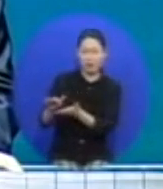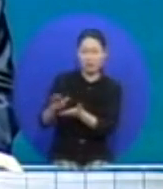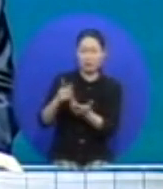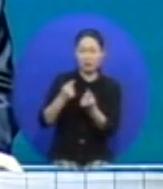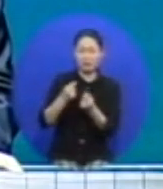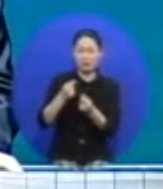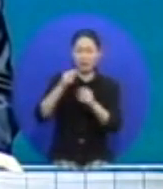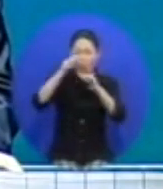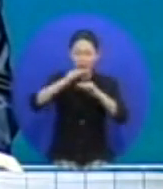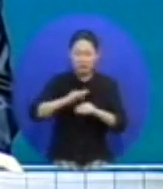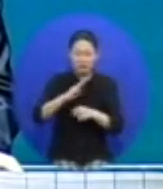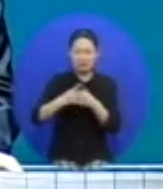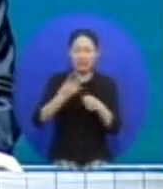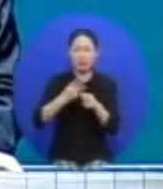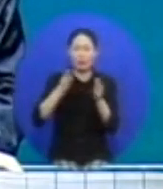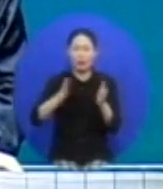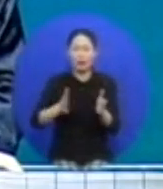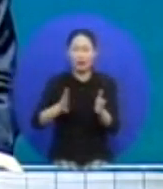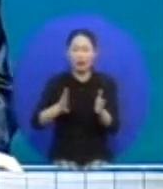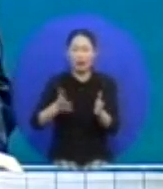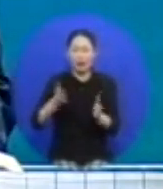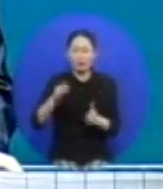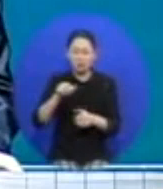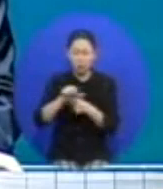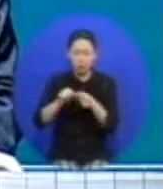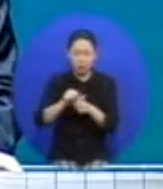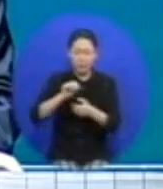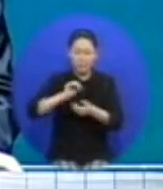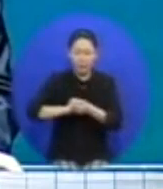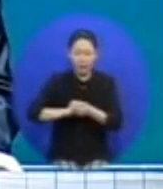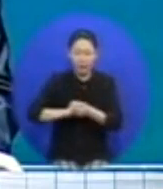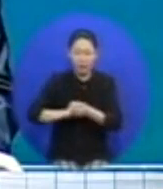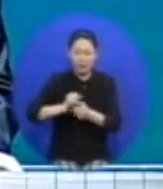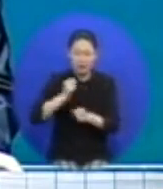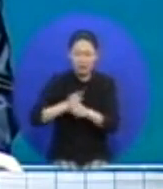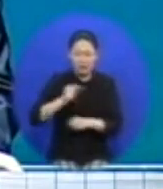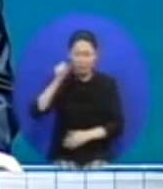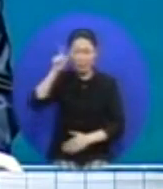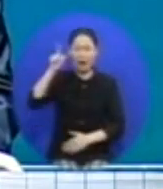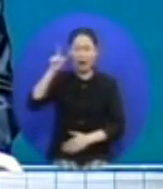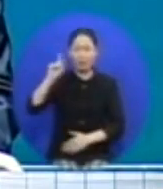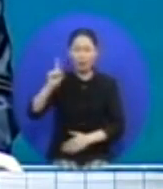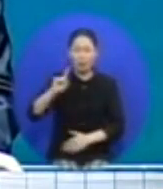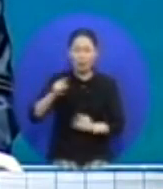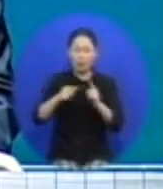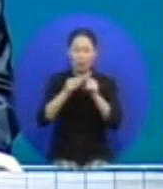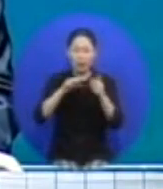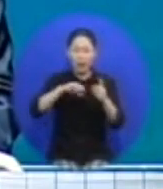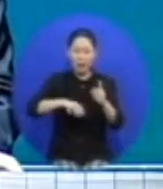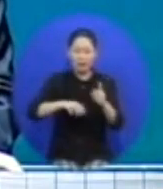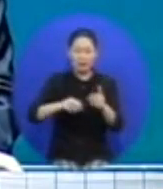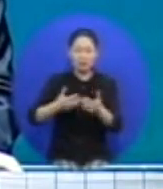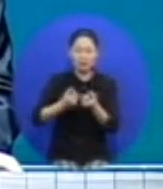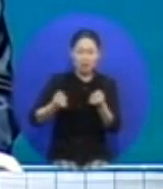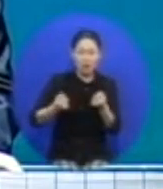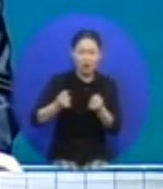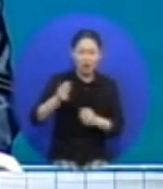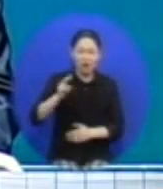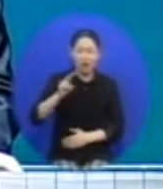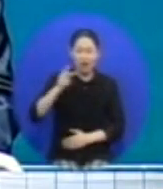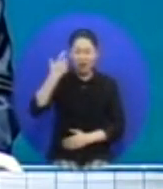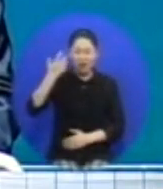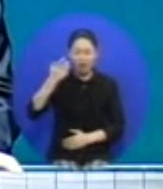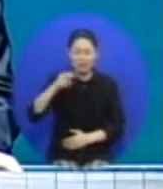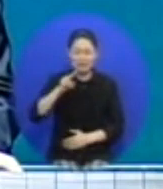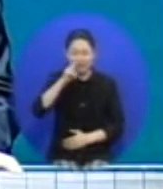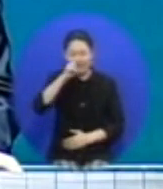4년을 보냈습니다 그러다가 5년째 드디어 깨달았습니다 교회 안에 분유 내용 시기 질투의